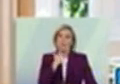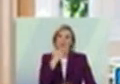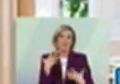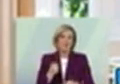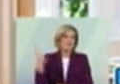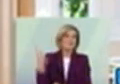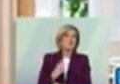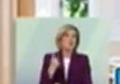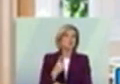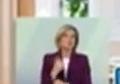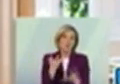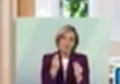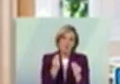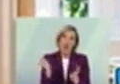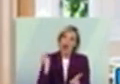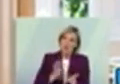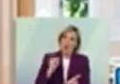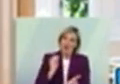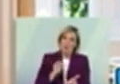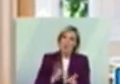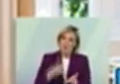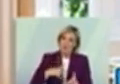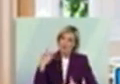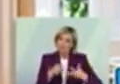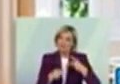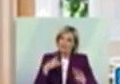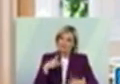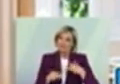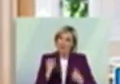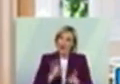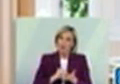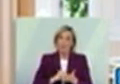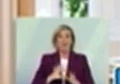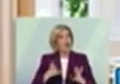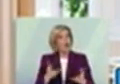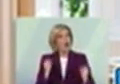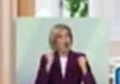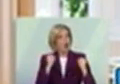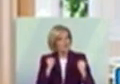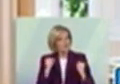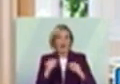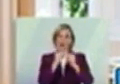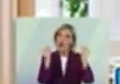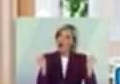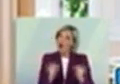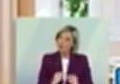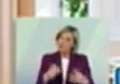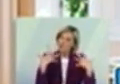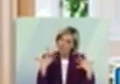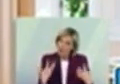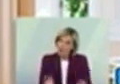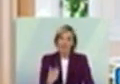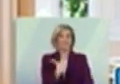όσων αντιδρούν να είναι μετρήσιμος και να είναι και μεγάλος. Έτσι, δεν είναι λίγοι αυτοί που αντιδρούν. Πολύ μεγάλος. Και μάλιστα έχουν